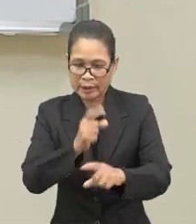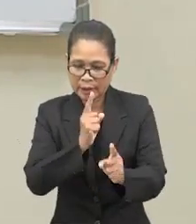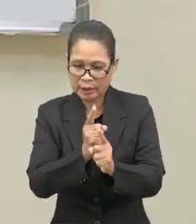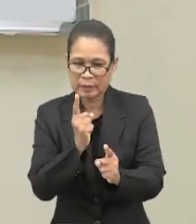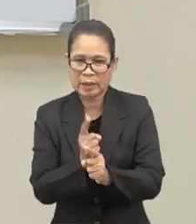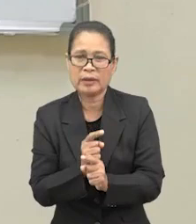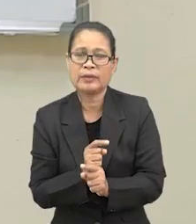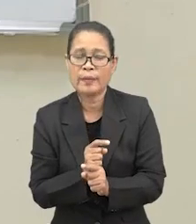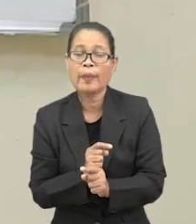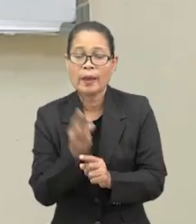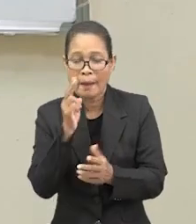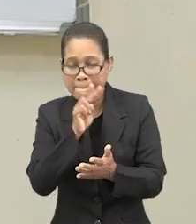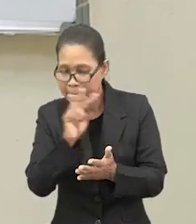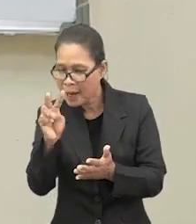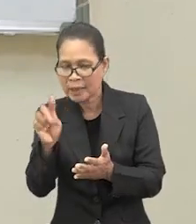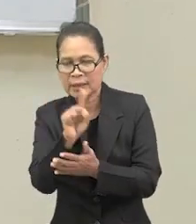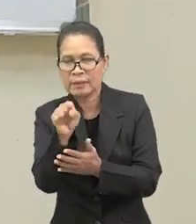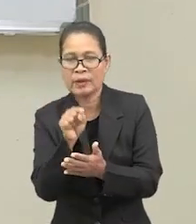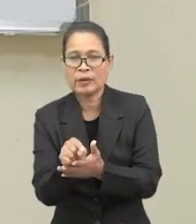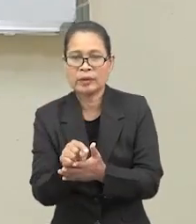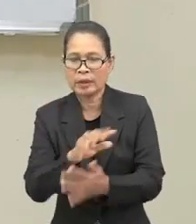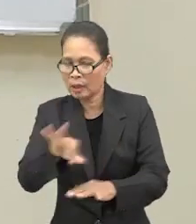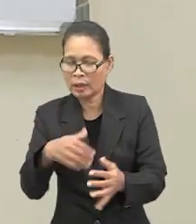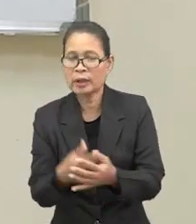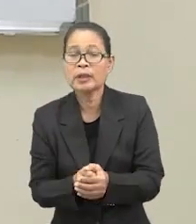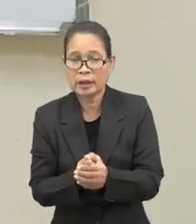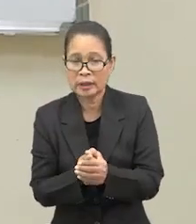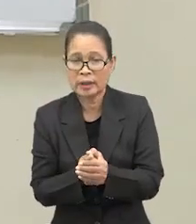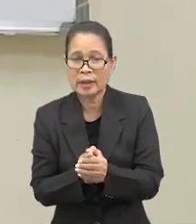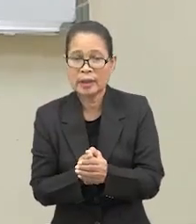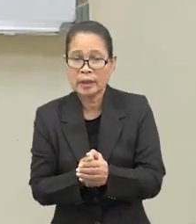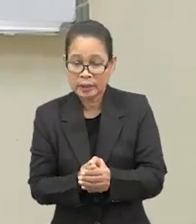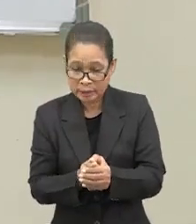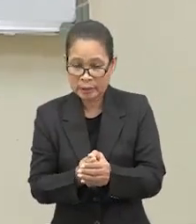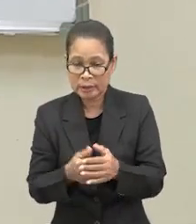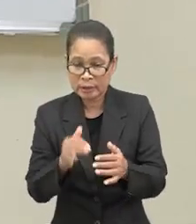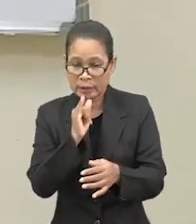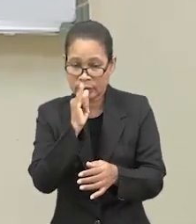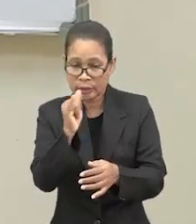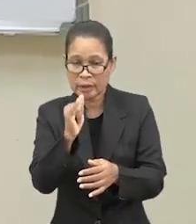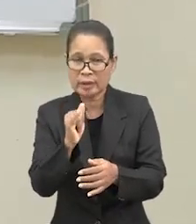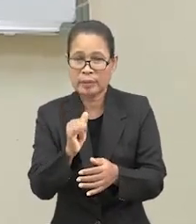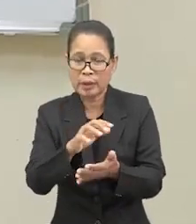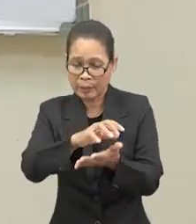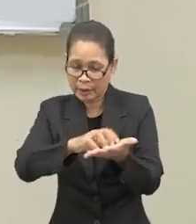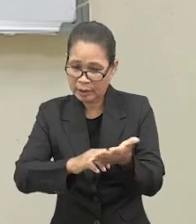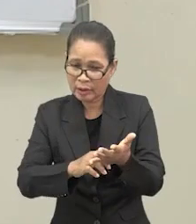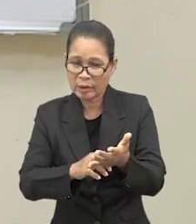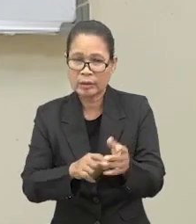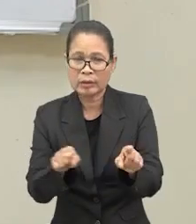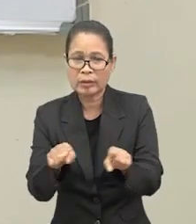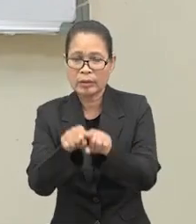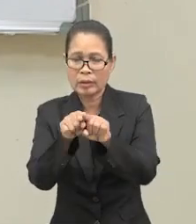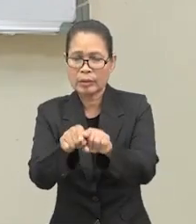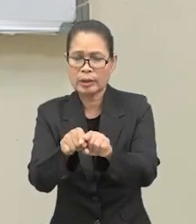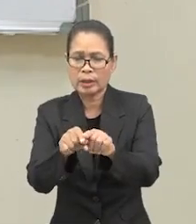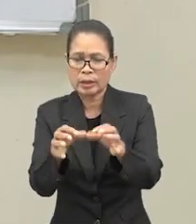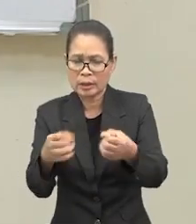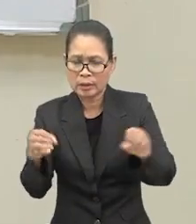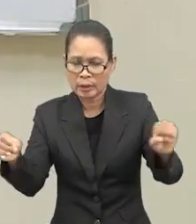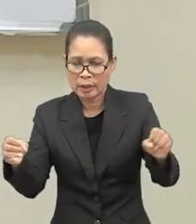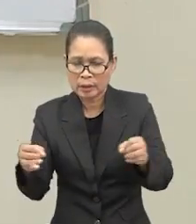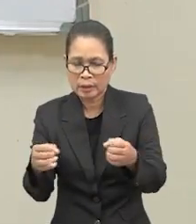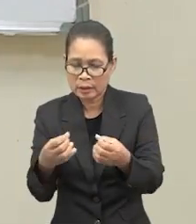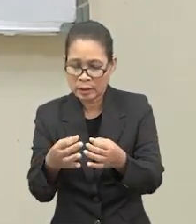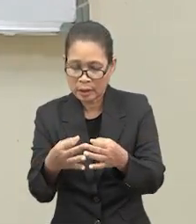bọt bàn trầm trời hời. Chà. Hãy con mơ ta xử núi phá cô tầng ốc này. Ta chênh chi bằng mà vị thịt đó. Tam là